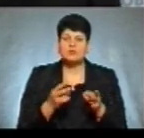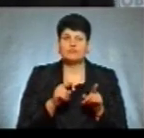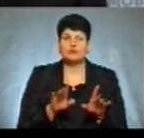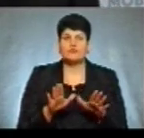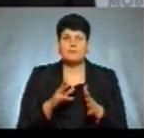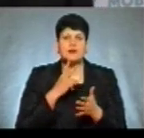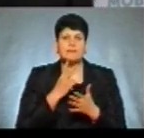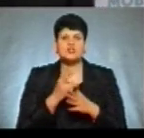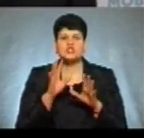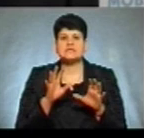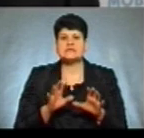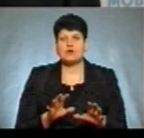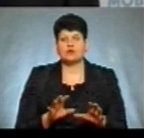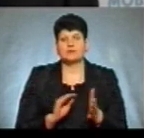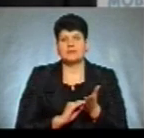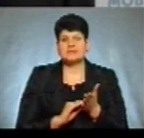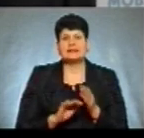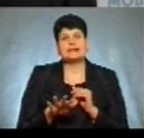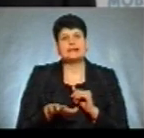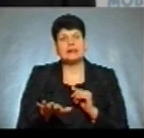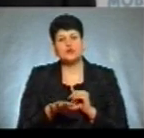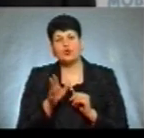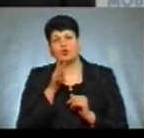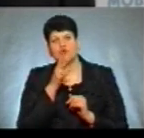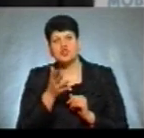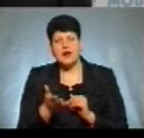передбачені законом, зокрема, вказати територію, час